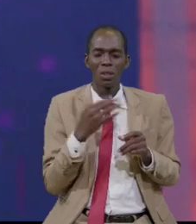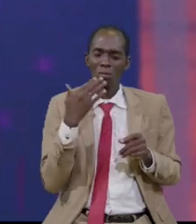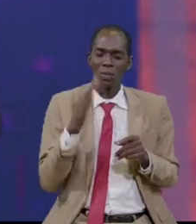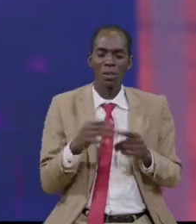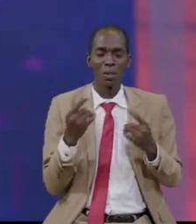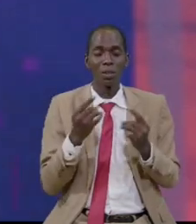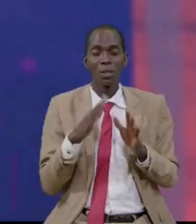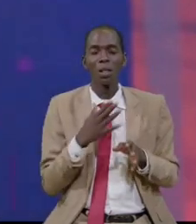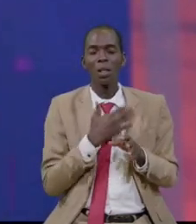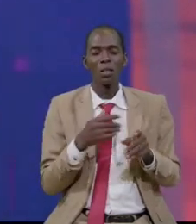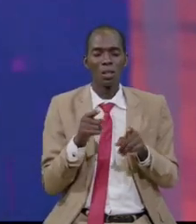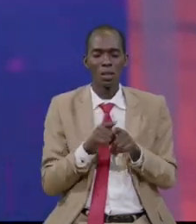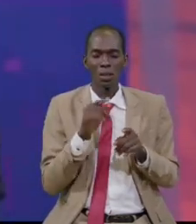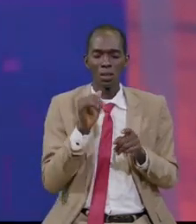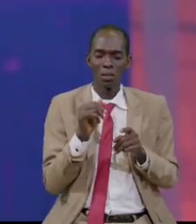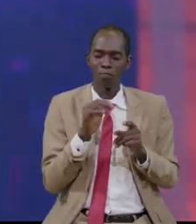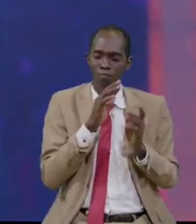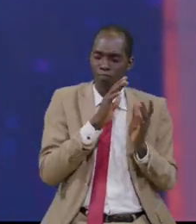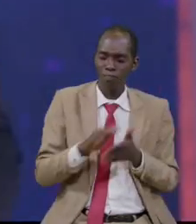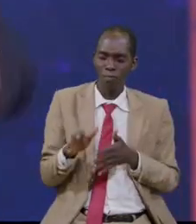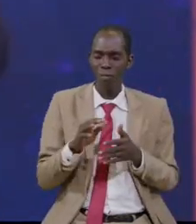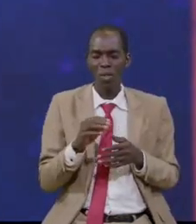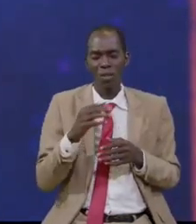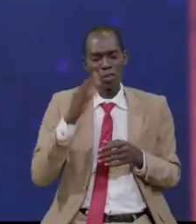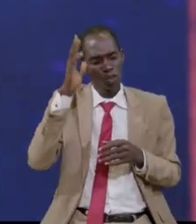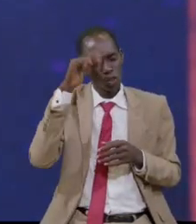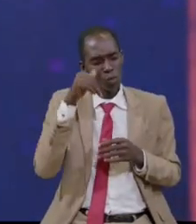comme un pécheur endurci, abandonné, têtu.